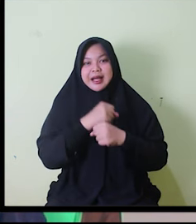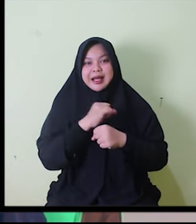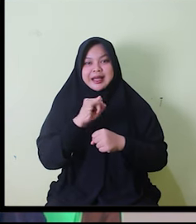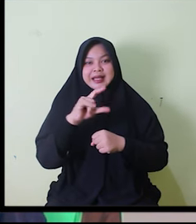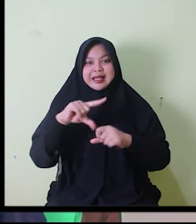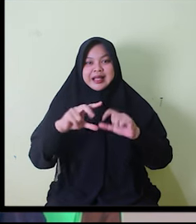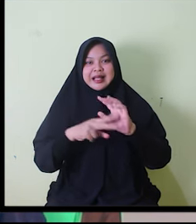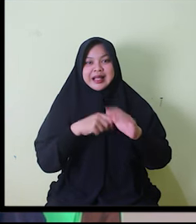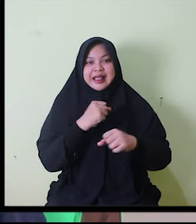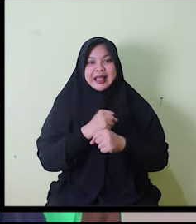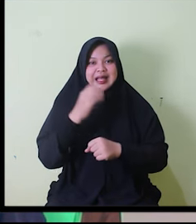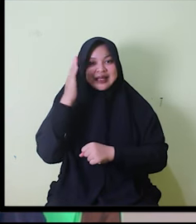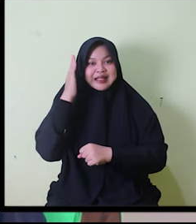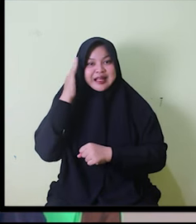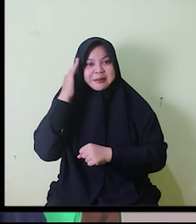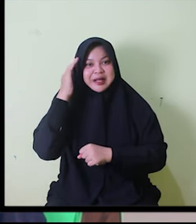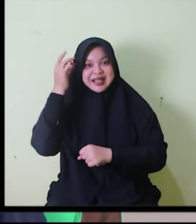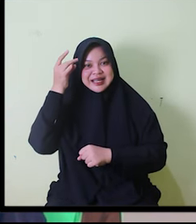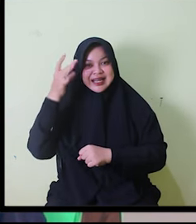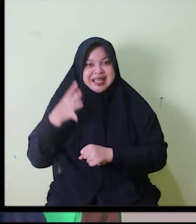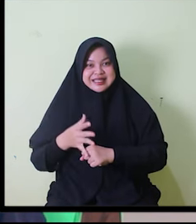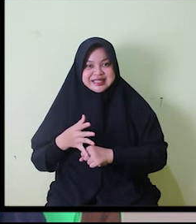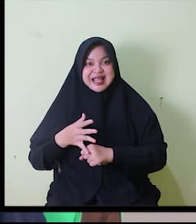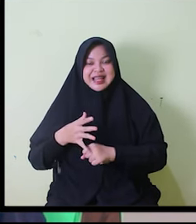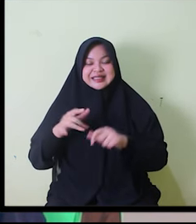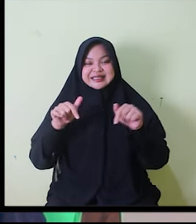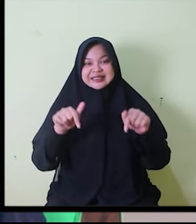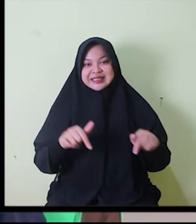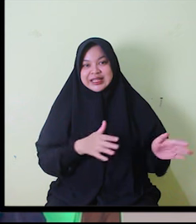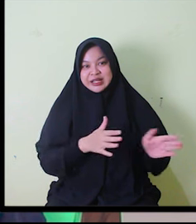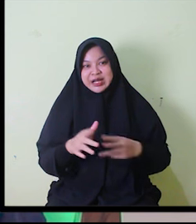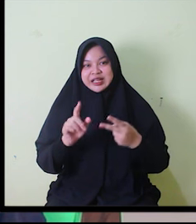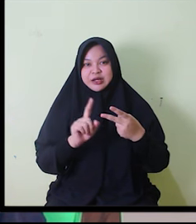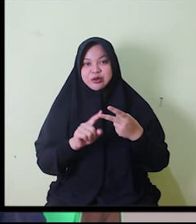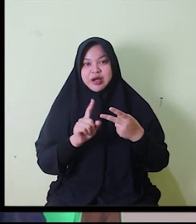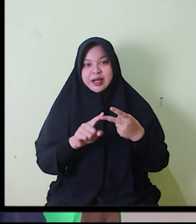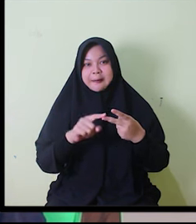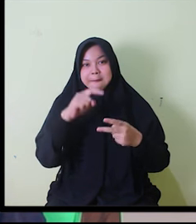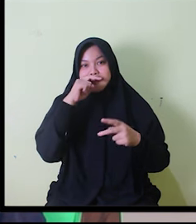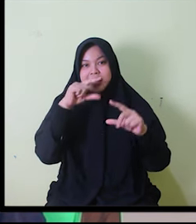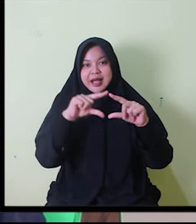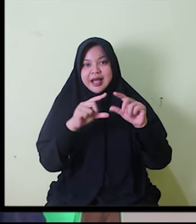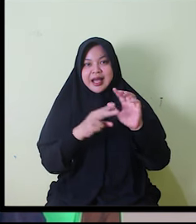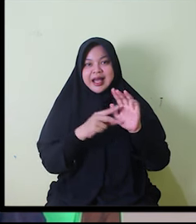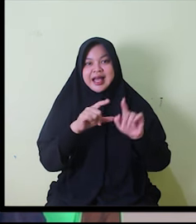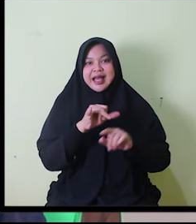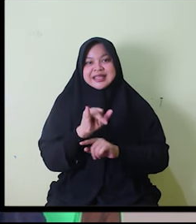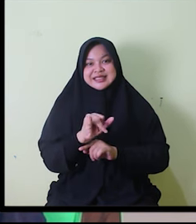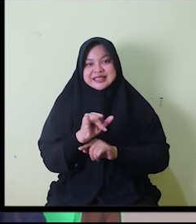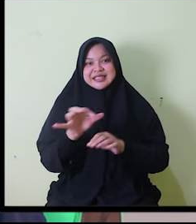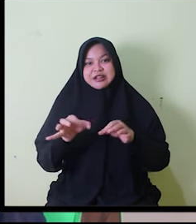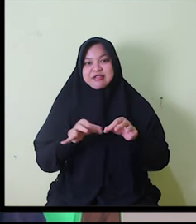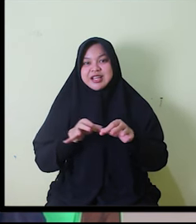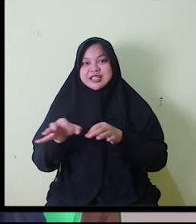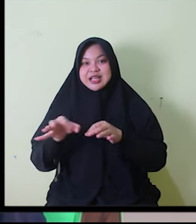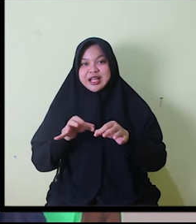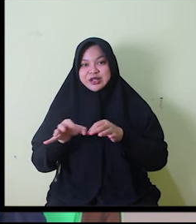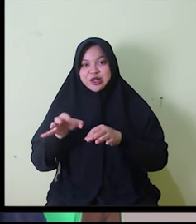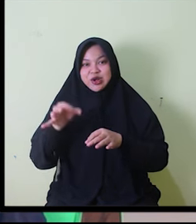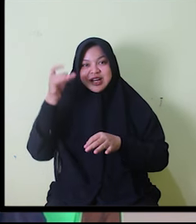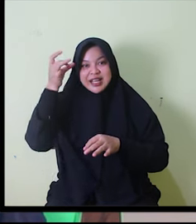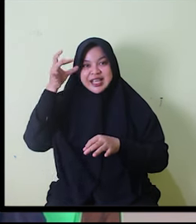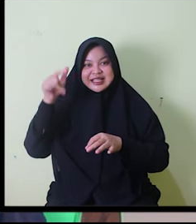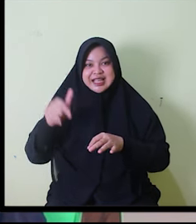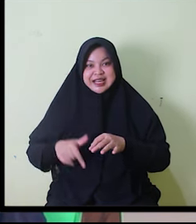Mas Andi Purwanto yang beliau dulunya adalah fasilitator Kelurahan curah Grinting dan sekarang aktif sebagai